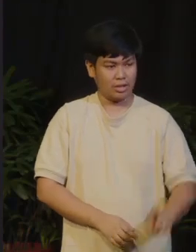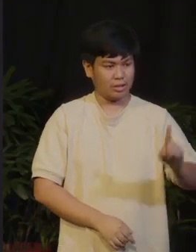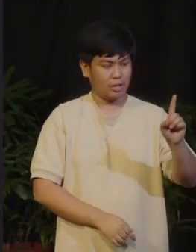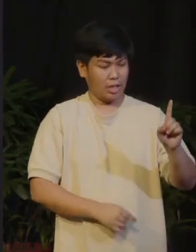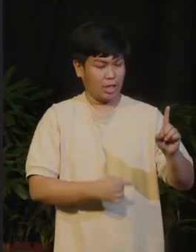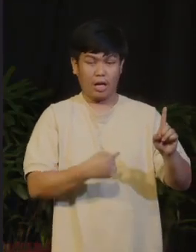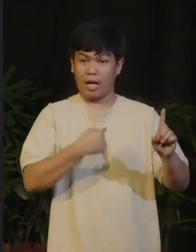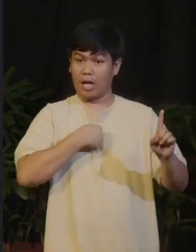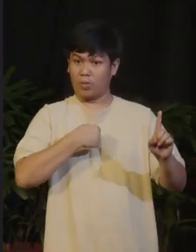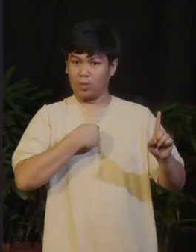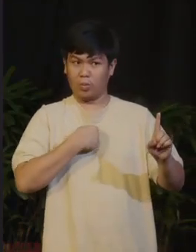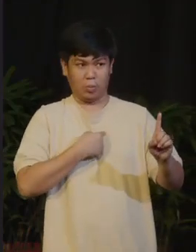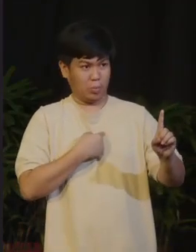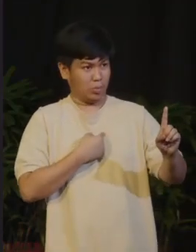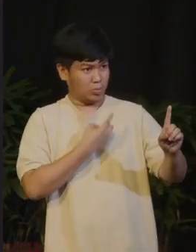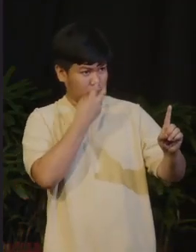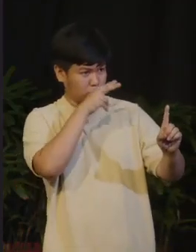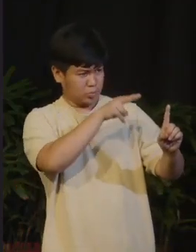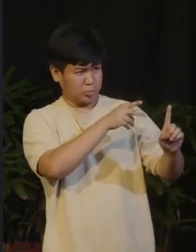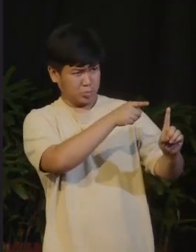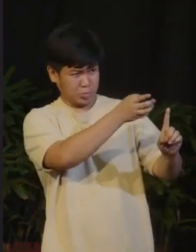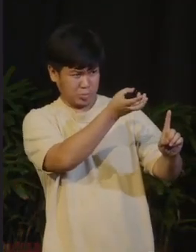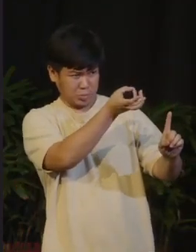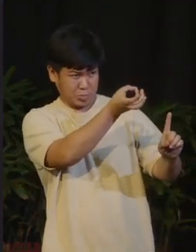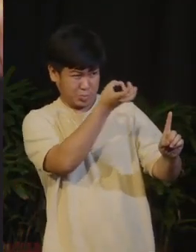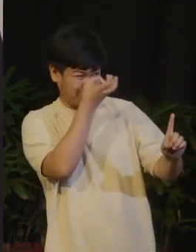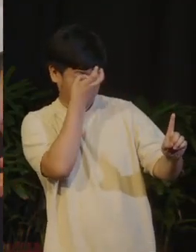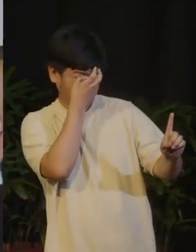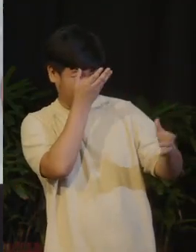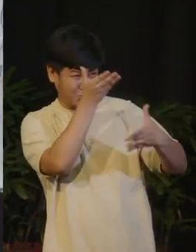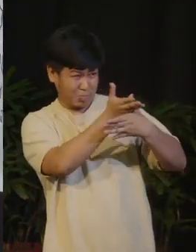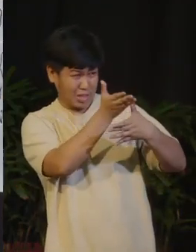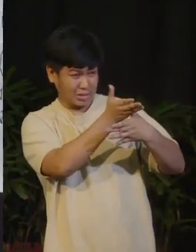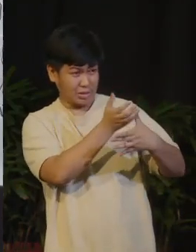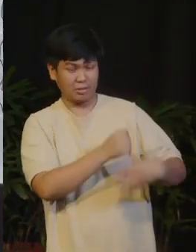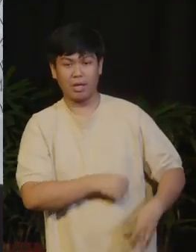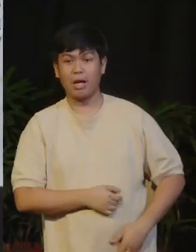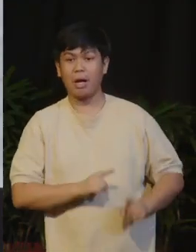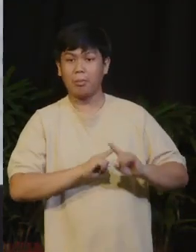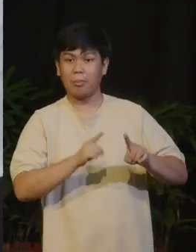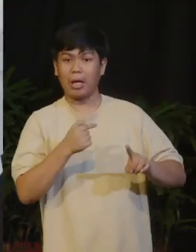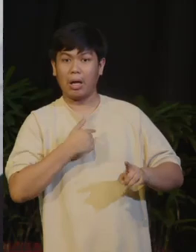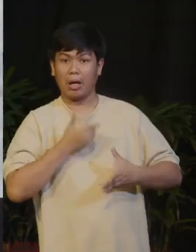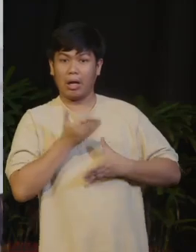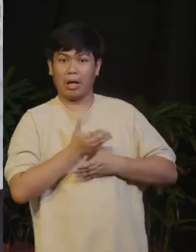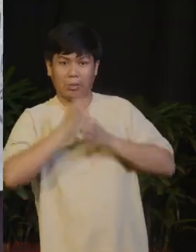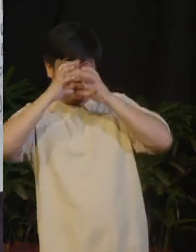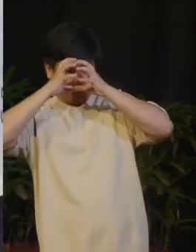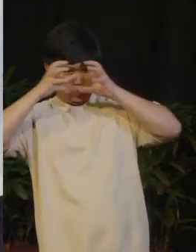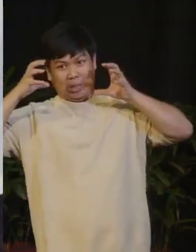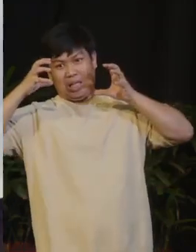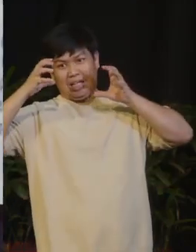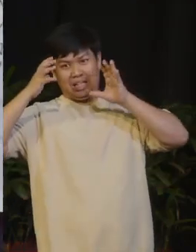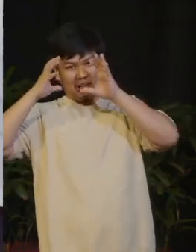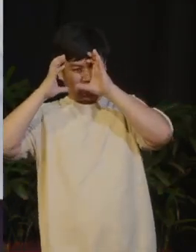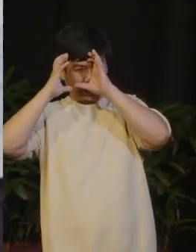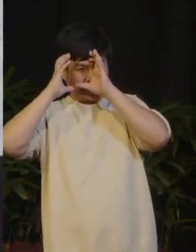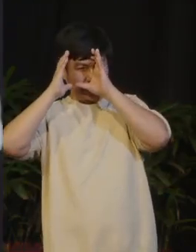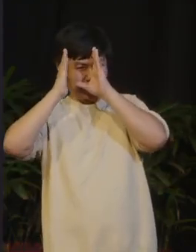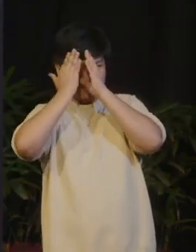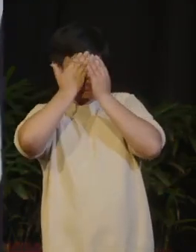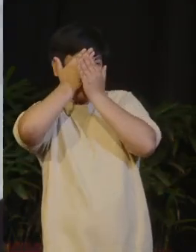nakikita mo yung napakaliit na pagkakamaliit pagkukulang ng iyong kapwa dahil ikaw ay mapagkundina, ikaw